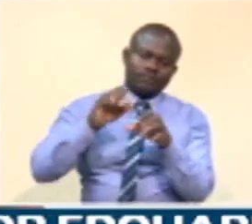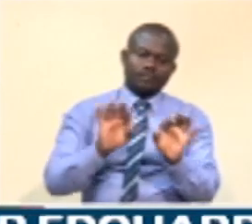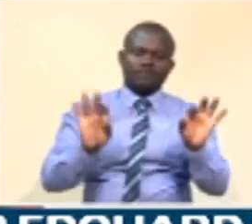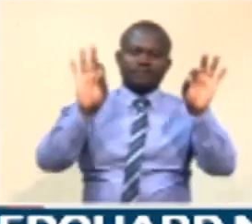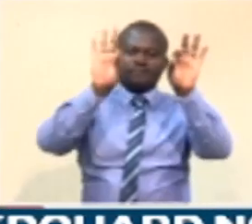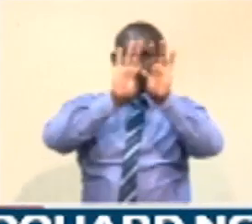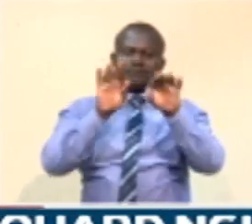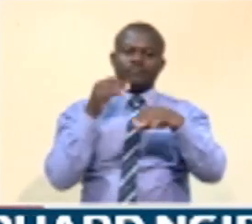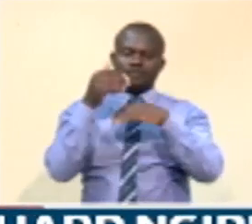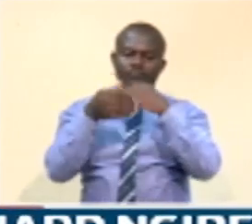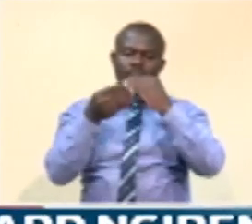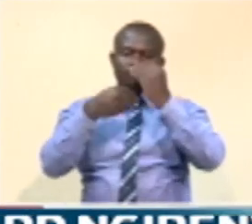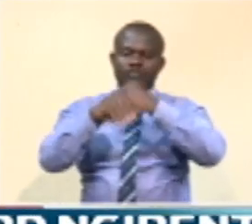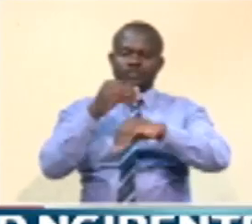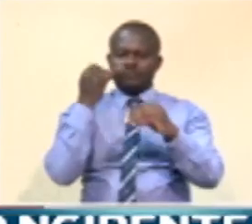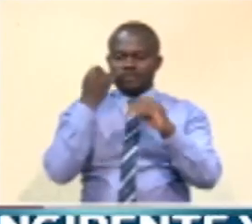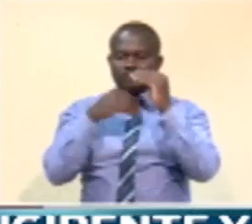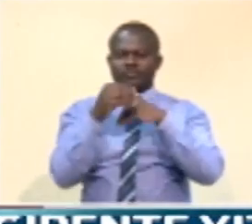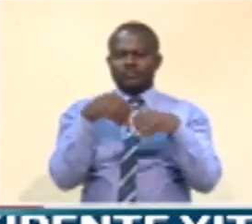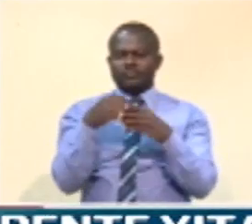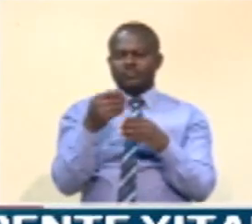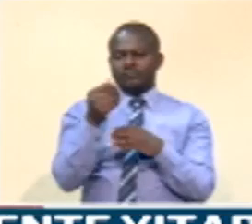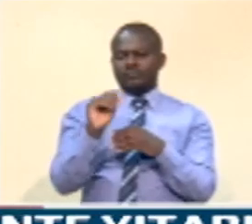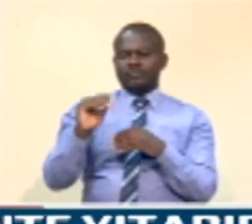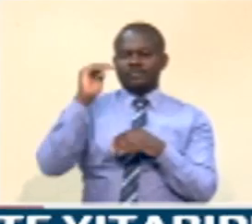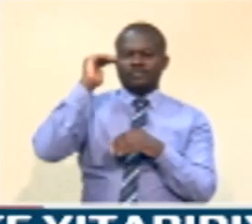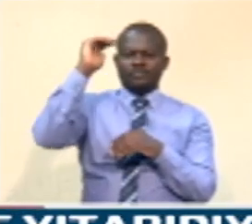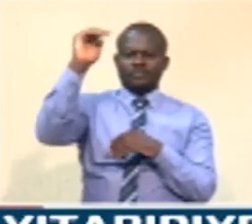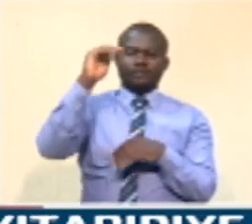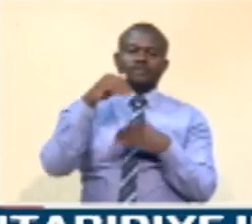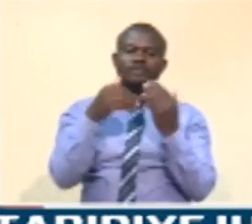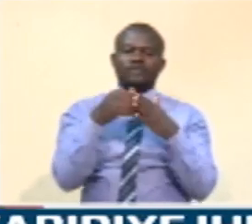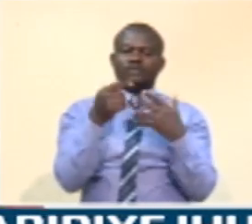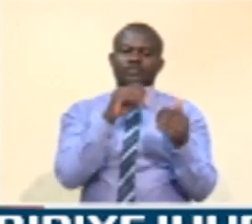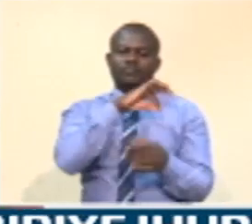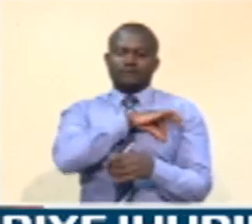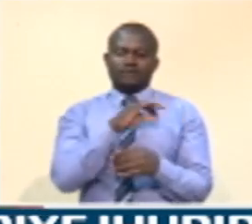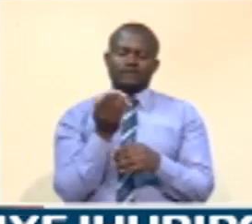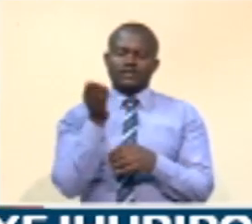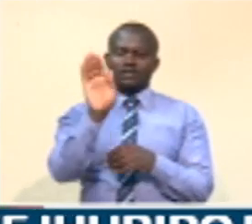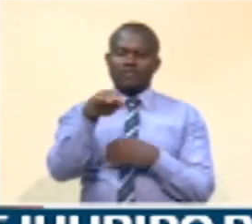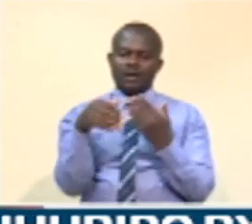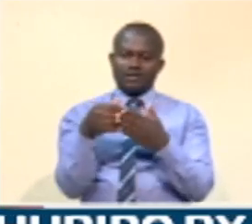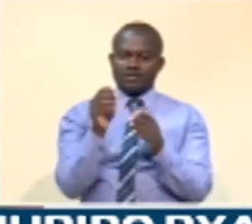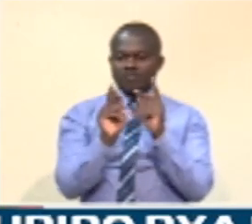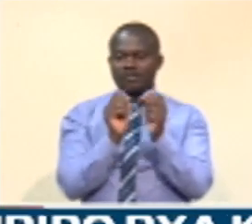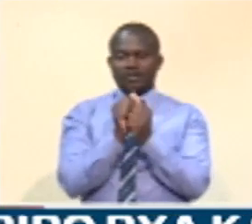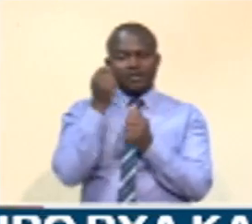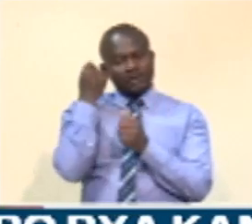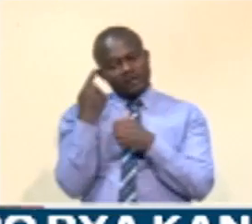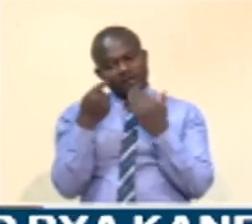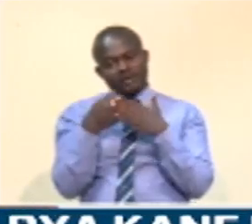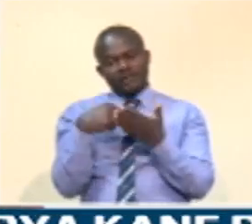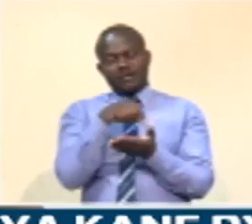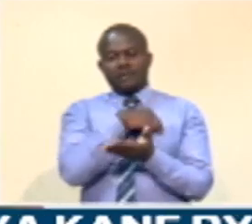agaciro ucuruzwe iyo ucurujwe ku giciro kiri hejuru hari inyungu igarukira abaturage tubona yuko